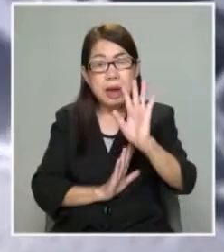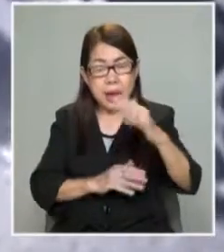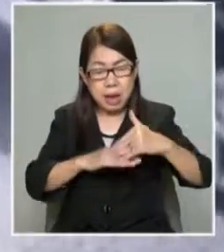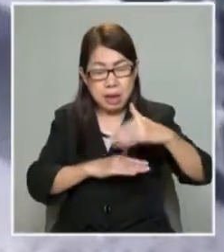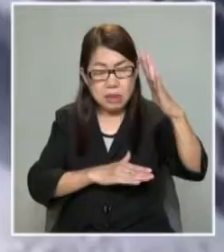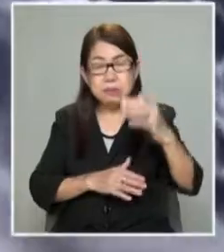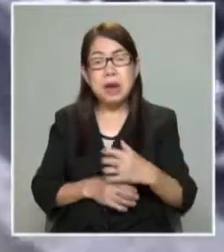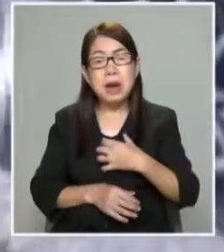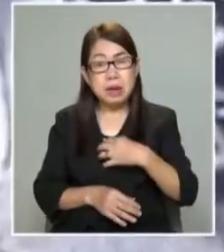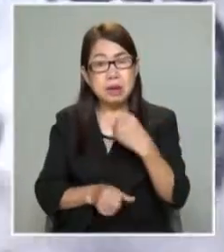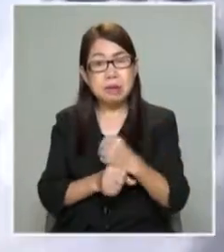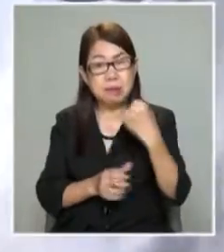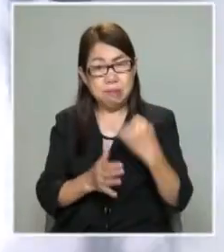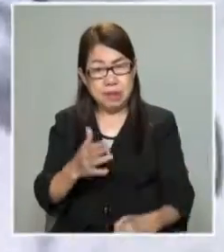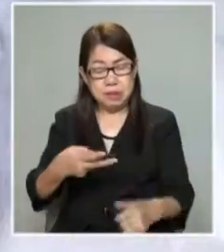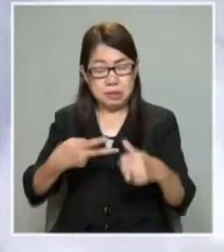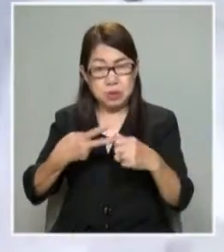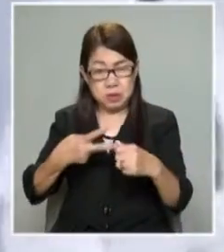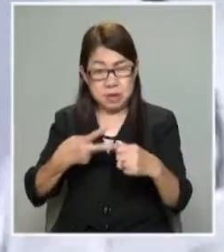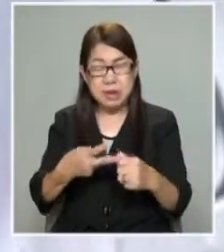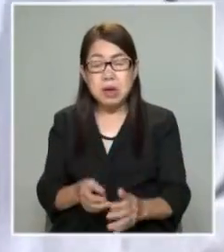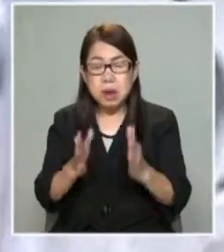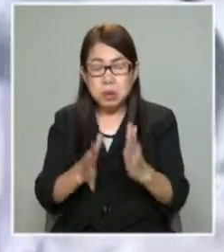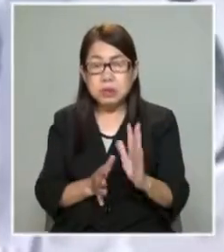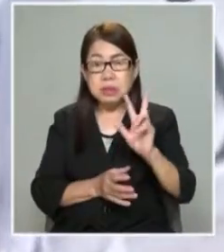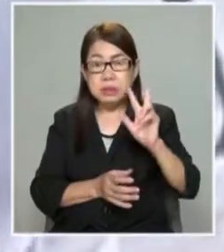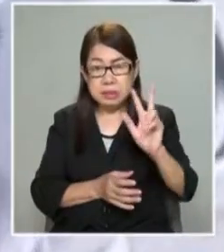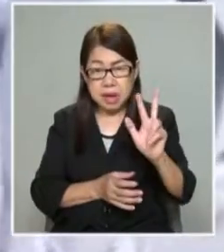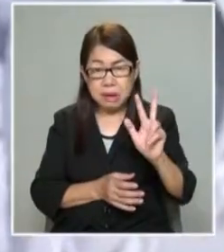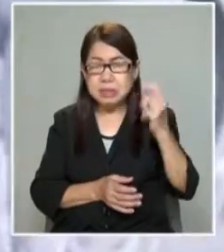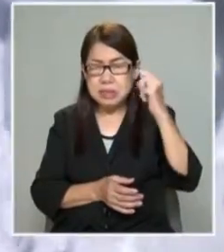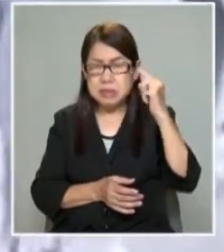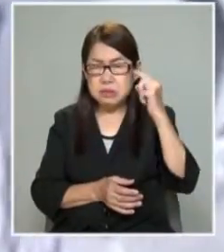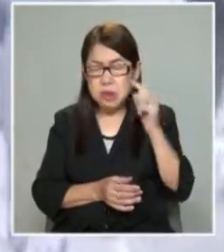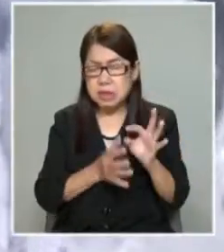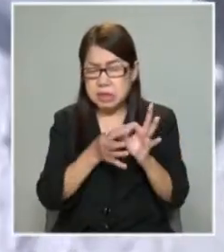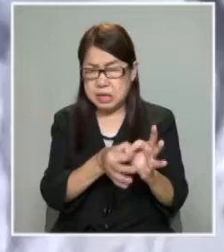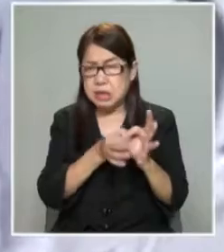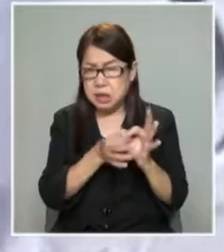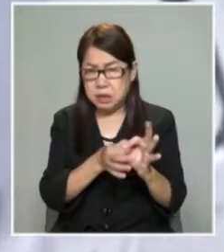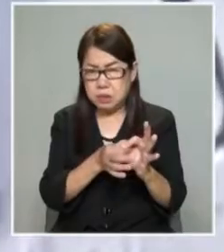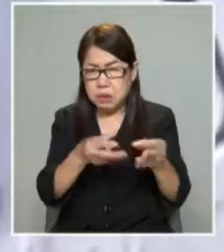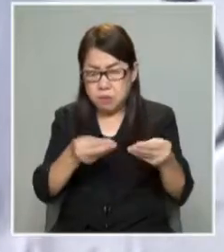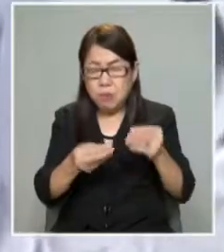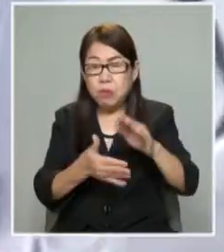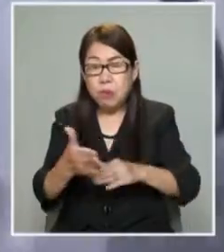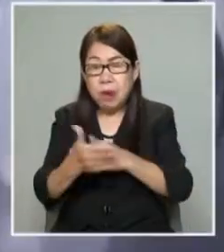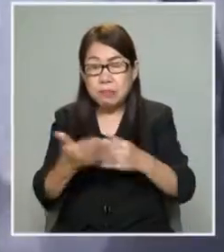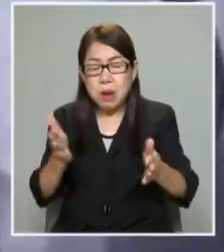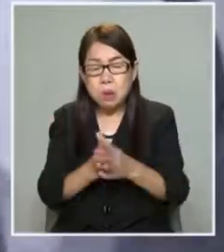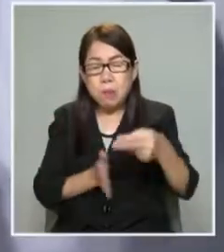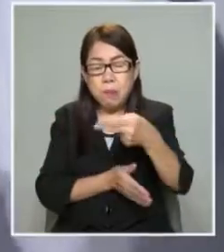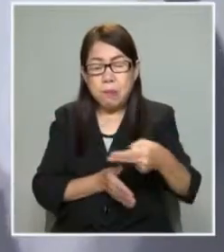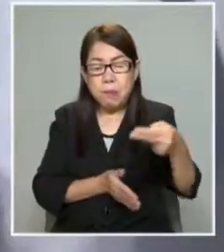ความผิดส่วนผู้เกี่ยวข้องกับการฆ่าน้องปอนอีก3คนที่คาดว่าจะมีส่วนเกี่ยวข้องรวมถึงหลานของนักการเมื